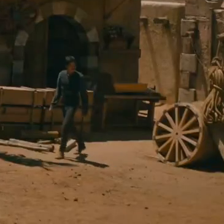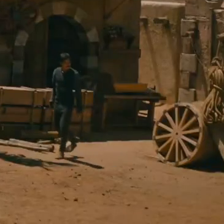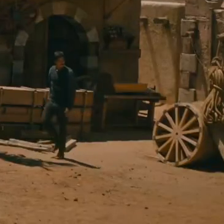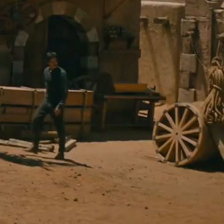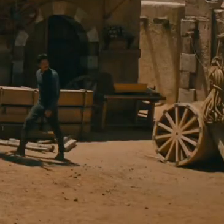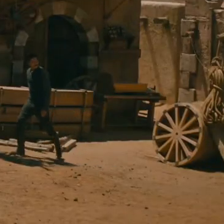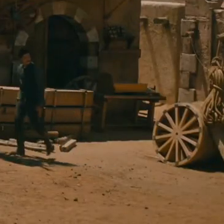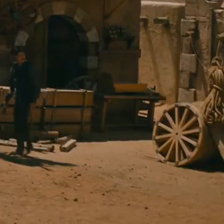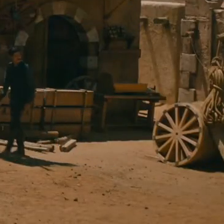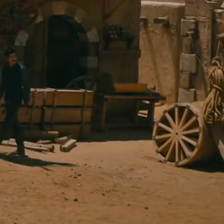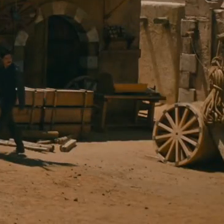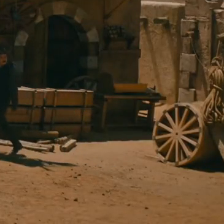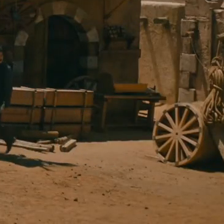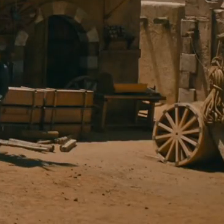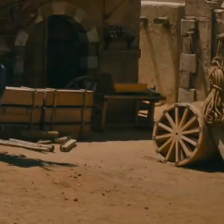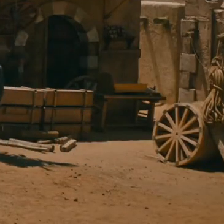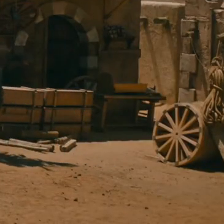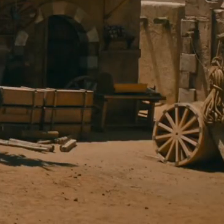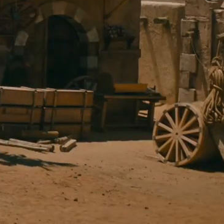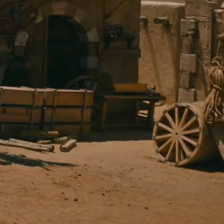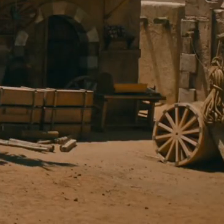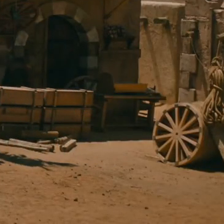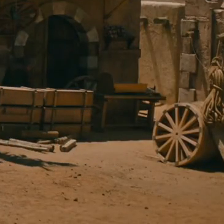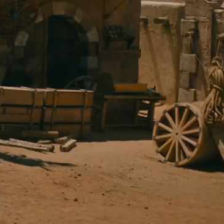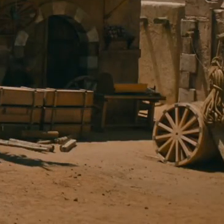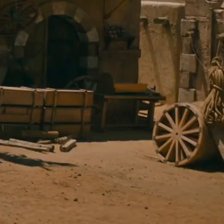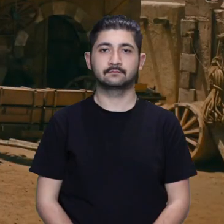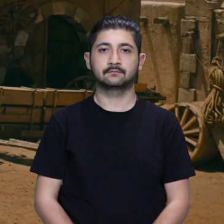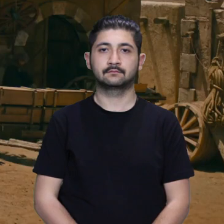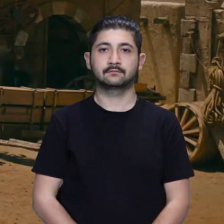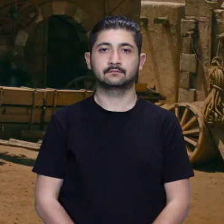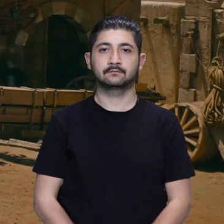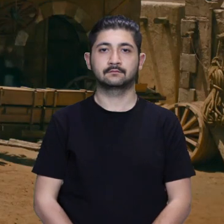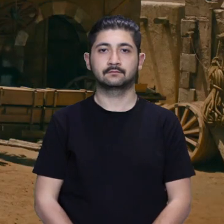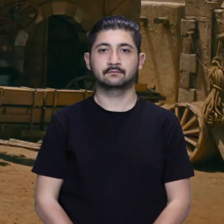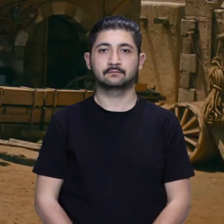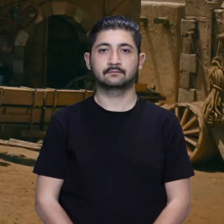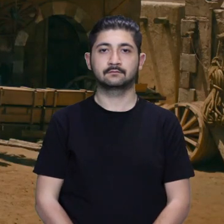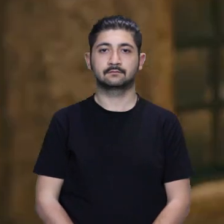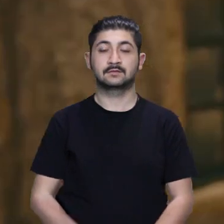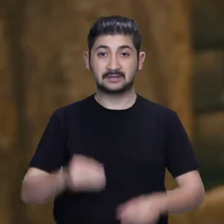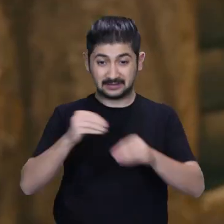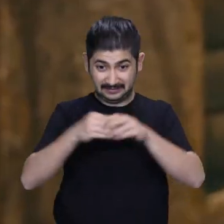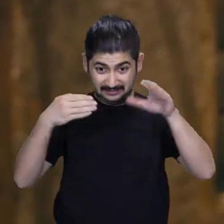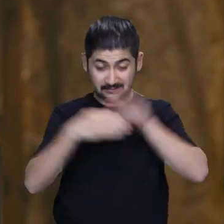Ali Ömer'le adamlarının hazırlık yaptığı dükkanın önüne geldi. İçeri girdiklerinde ateş serbest.